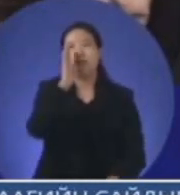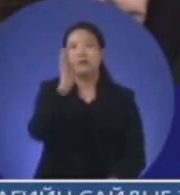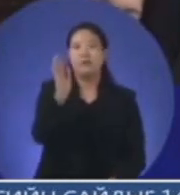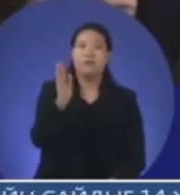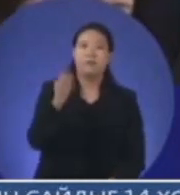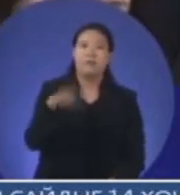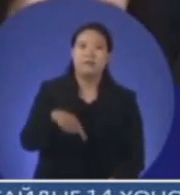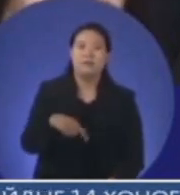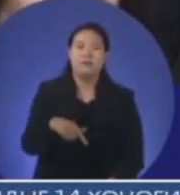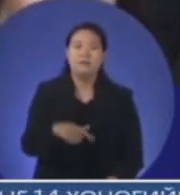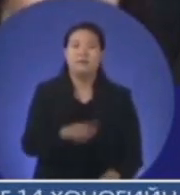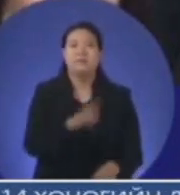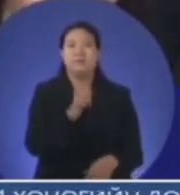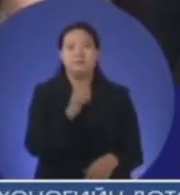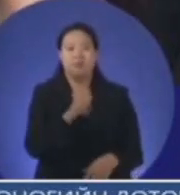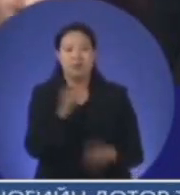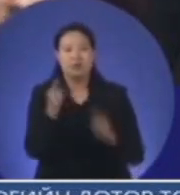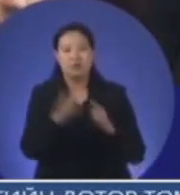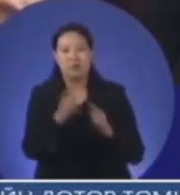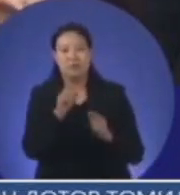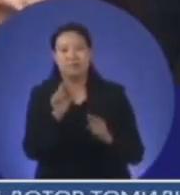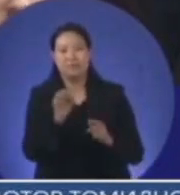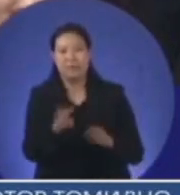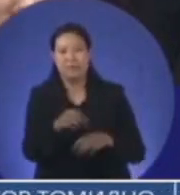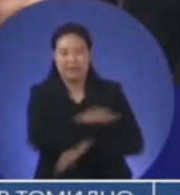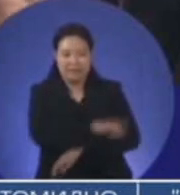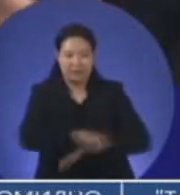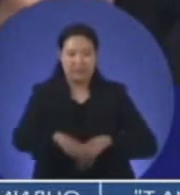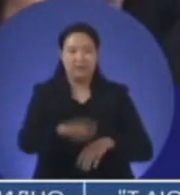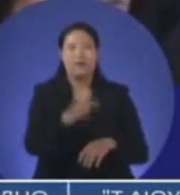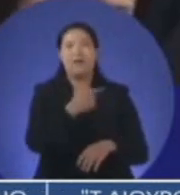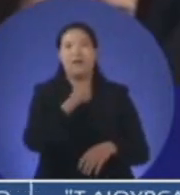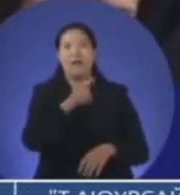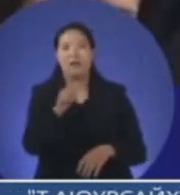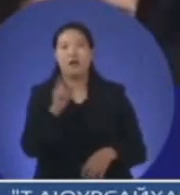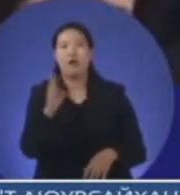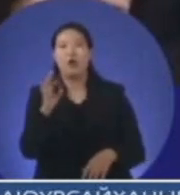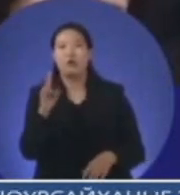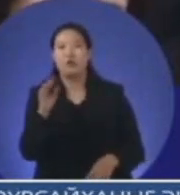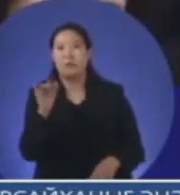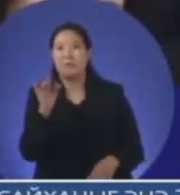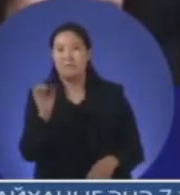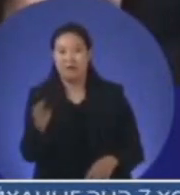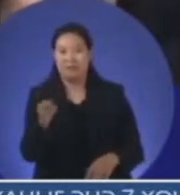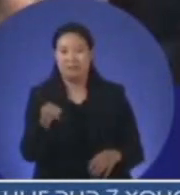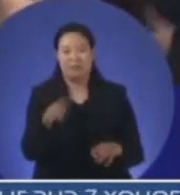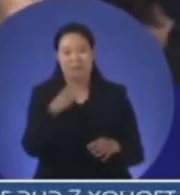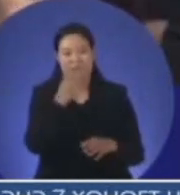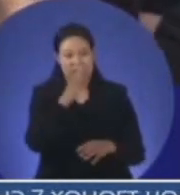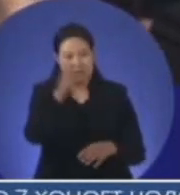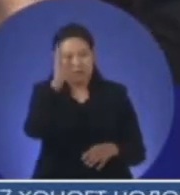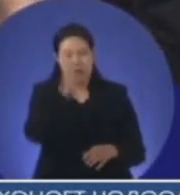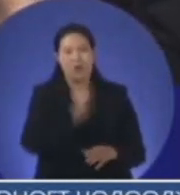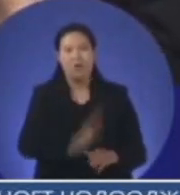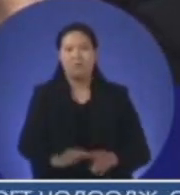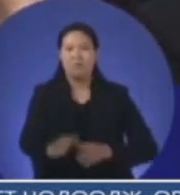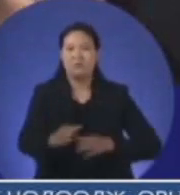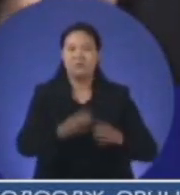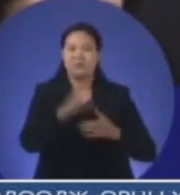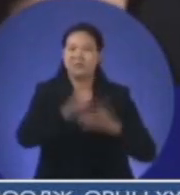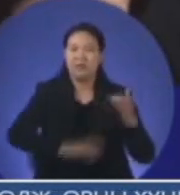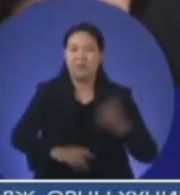нь хийлэр төмөр зам галийн контрабанд тий ийм аймаар одоо их том санхүү эдийн засгийн